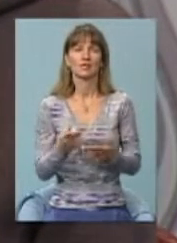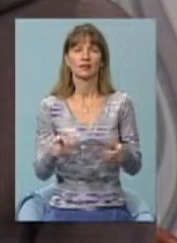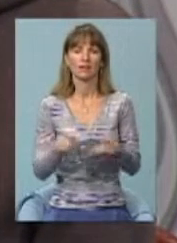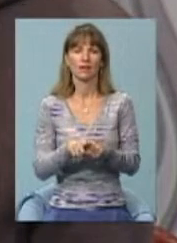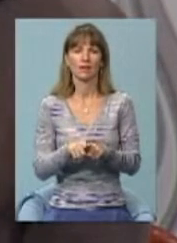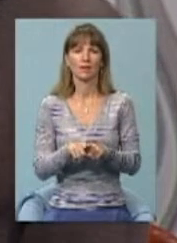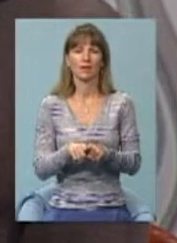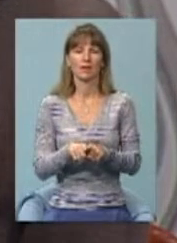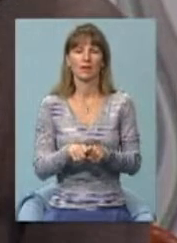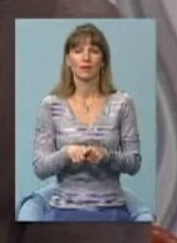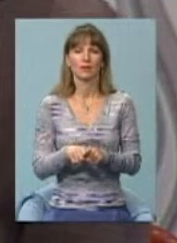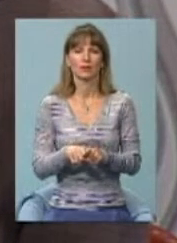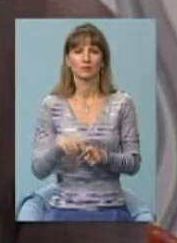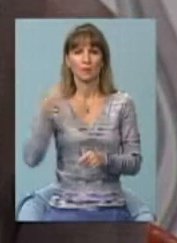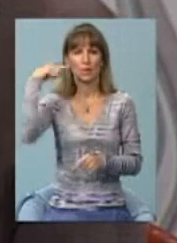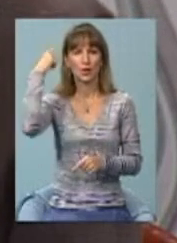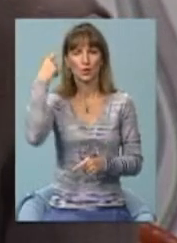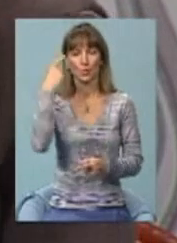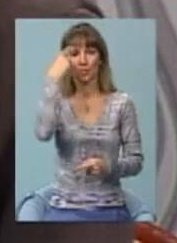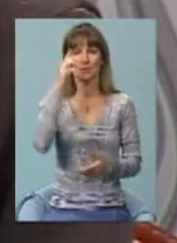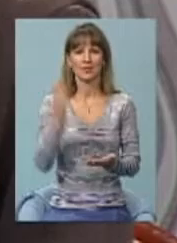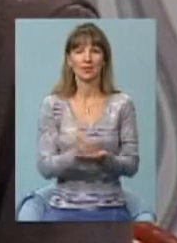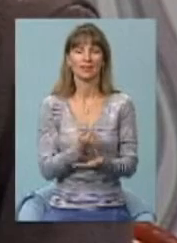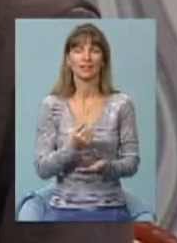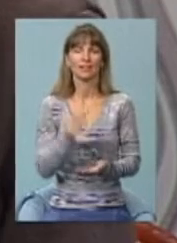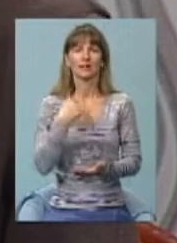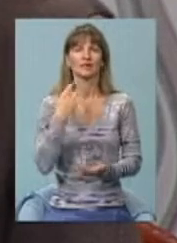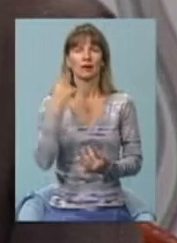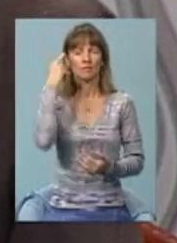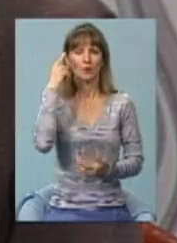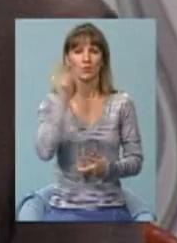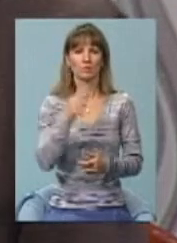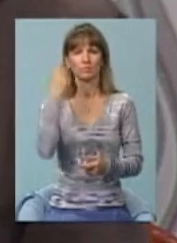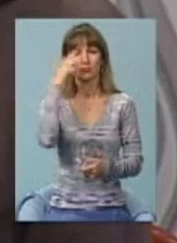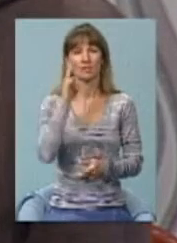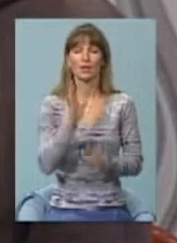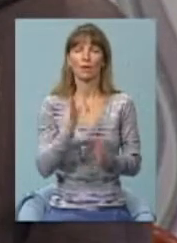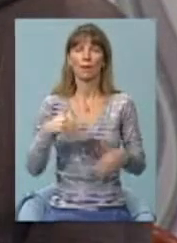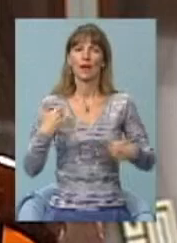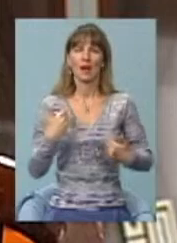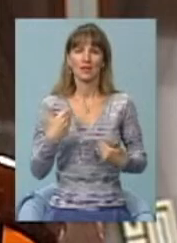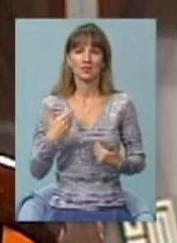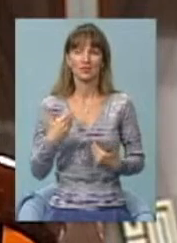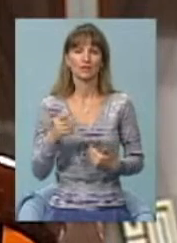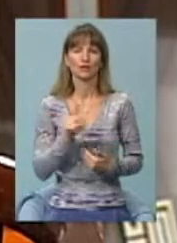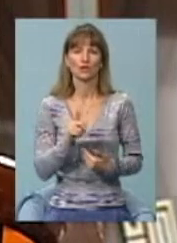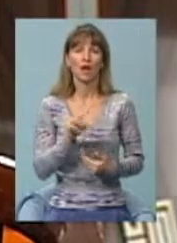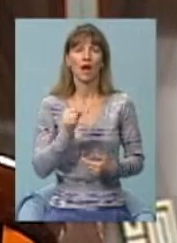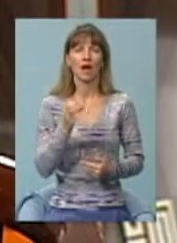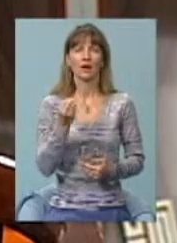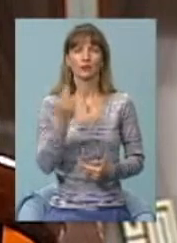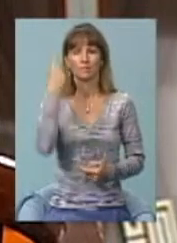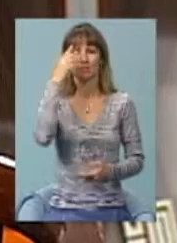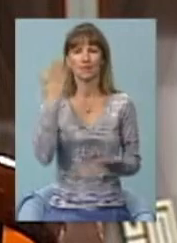безглузді винаходи? Оскільки, наскільки я пам'ятаю, люди взагалі вигадують не якісь корисні речі, а й вигадують іноді такі